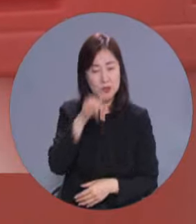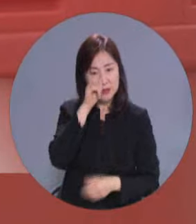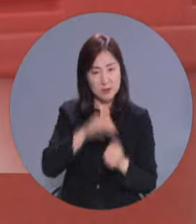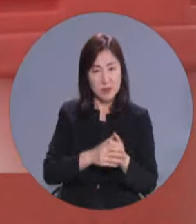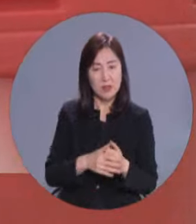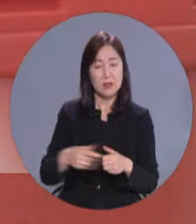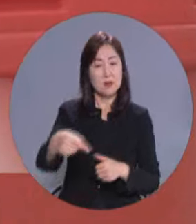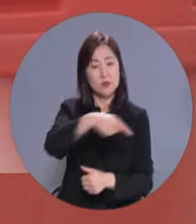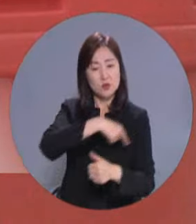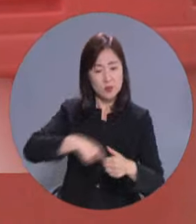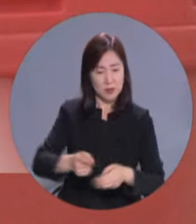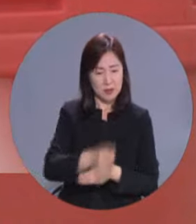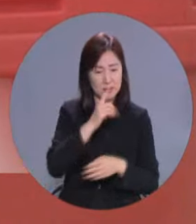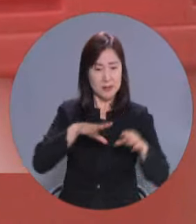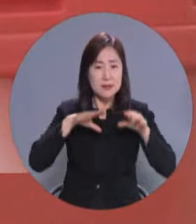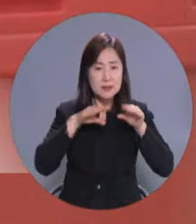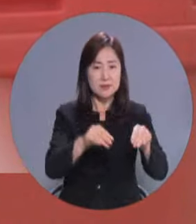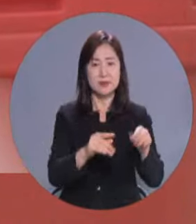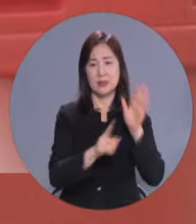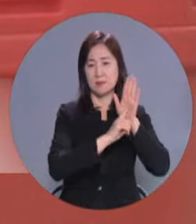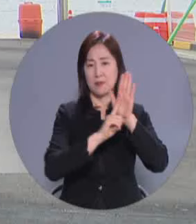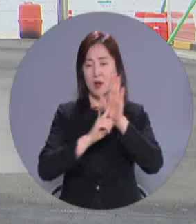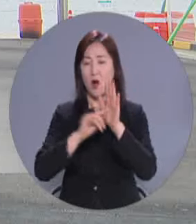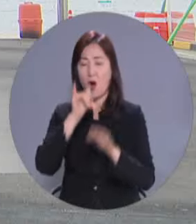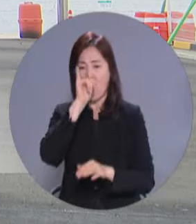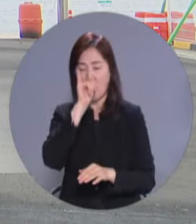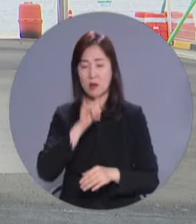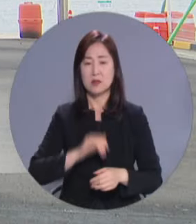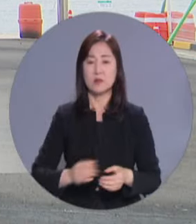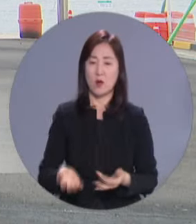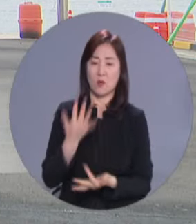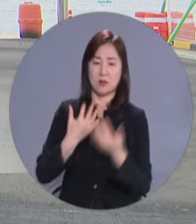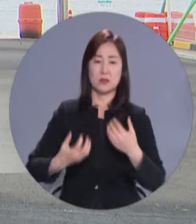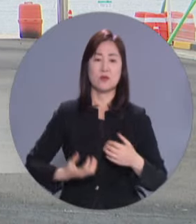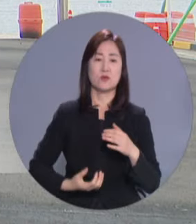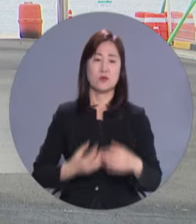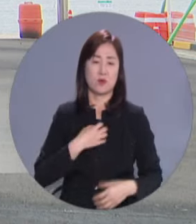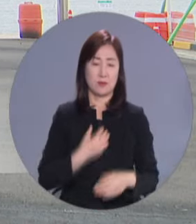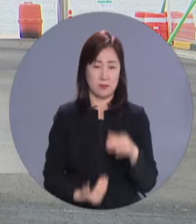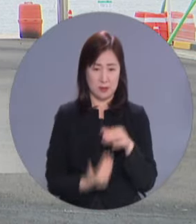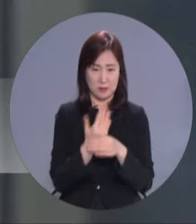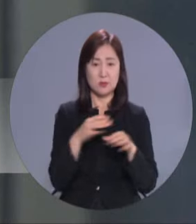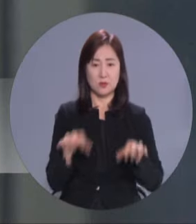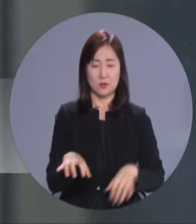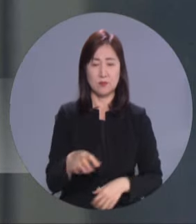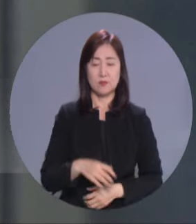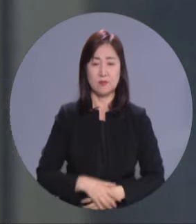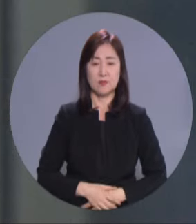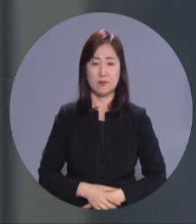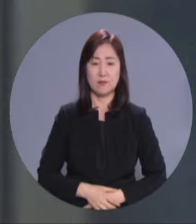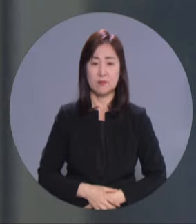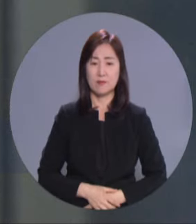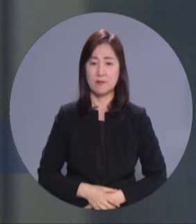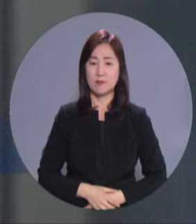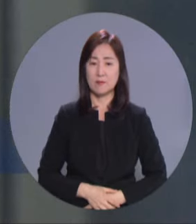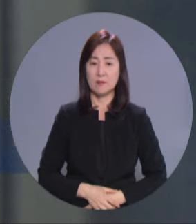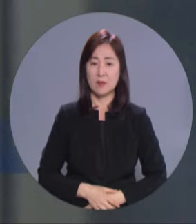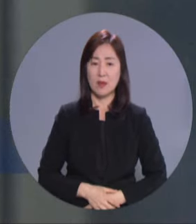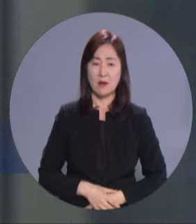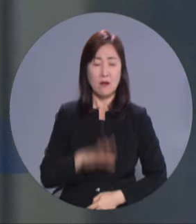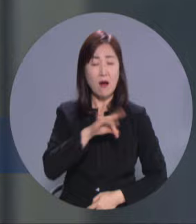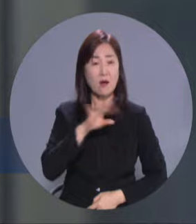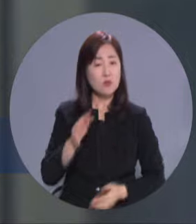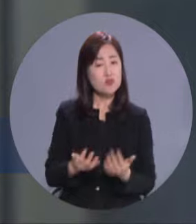낚시행위를 절대 다는 안내가 걸릴만큼 화제 사고 위험이 높은 곳입니다 어쩔때는고